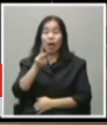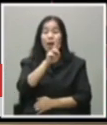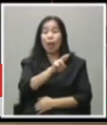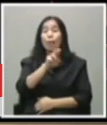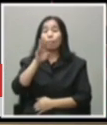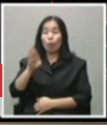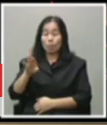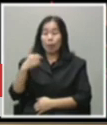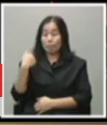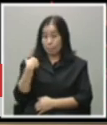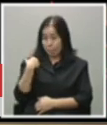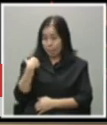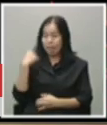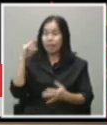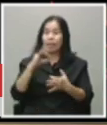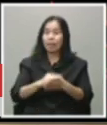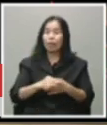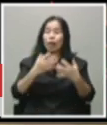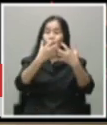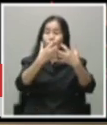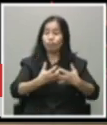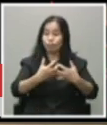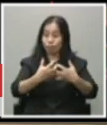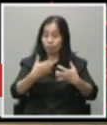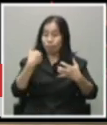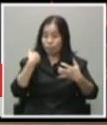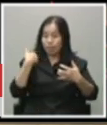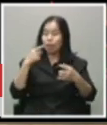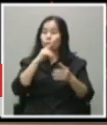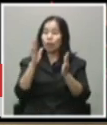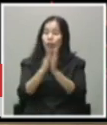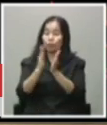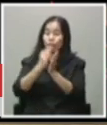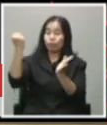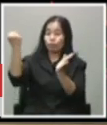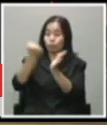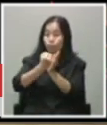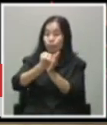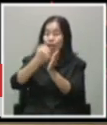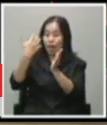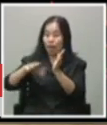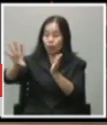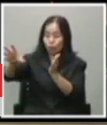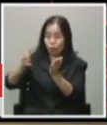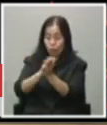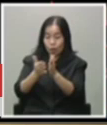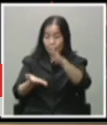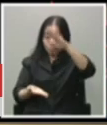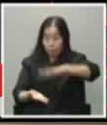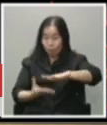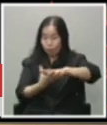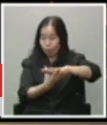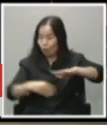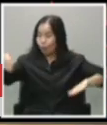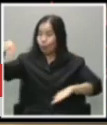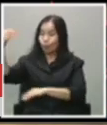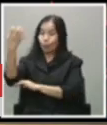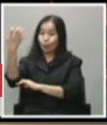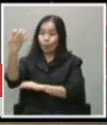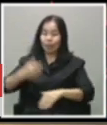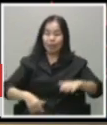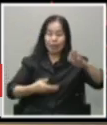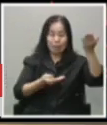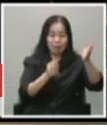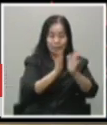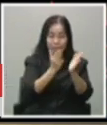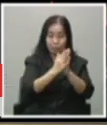ามีสารสนเทศเกี่ยวกับหนังสือเดินทางเดิมซึ่งได้รับการรับรองจาก ICAO และได้รับการรับรองจาก ปต